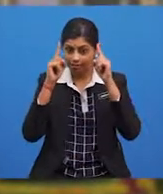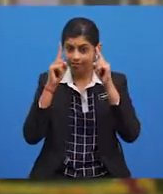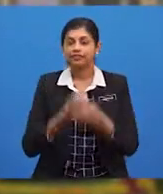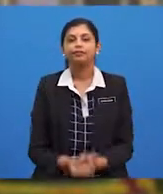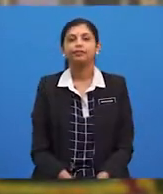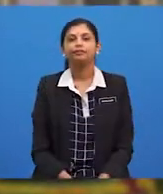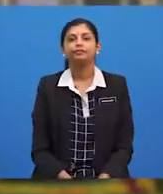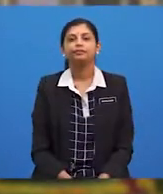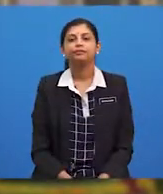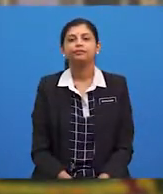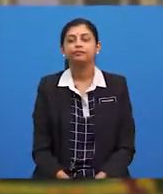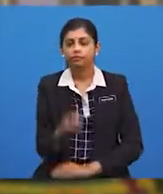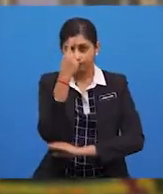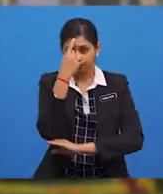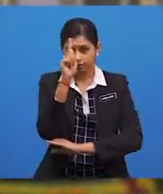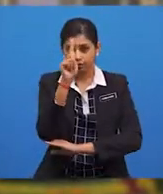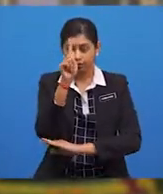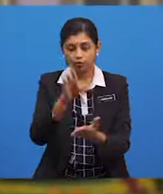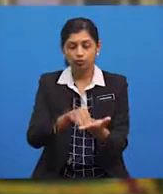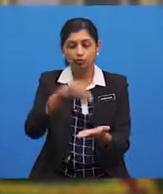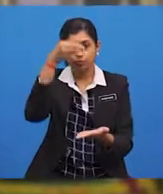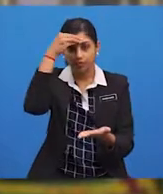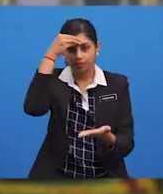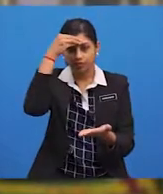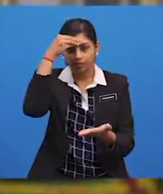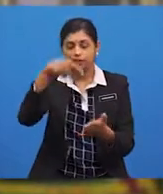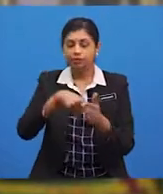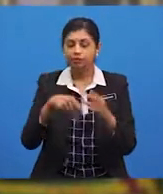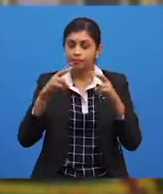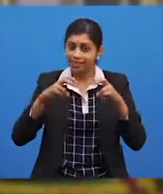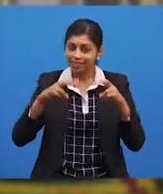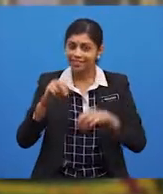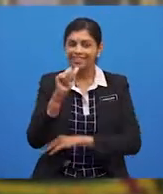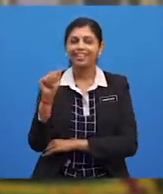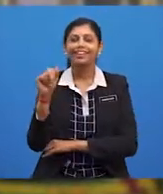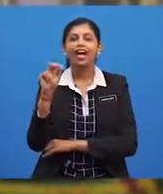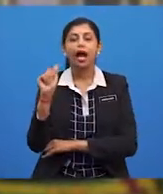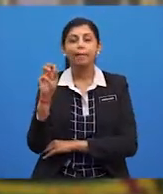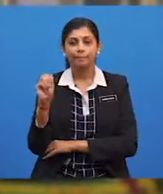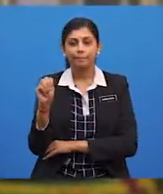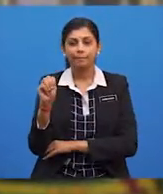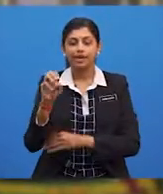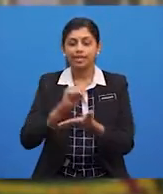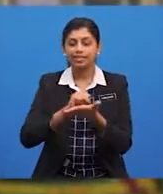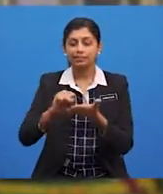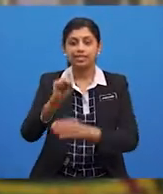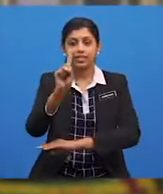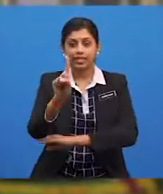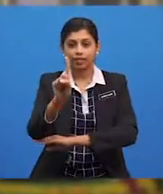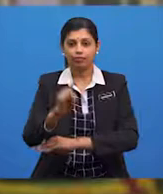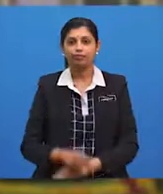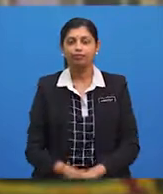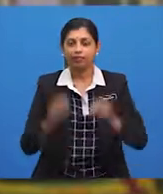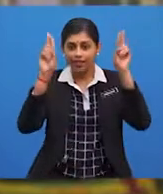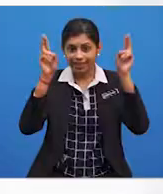bersiaran bagi mata pelajaran pengajian am semester 1. Tajuk yang akan kita bincangkan pada episod